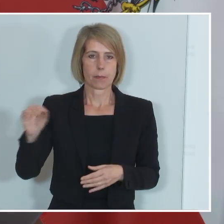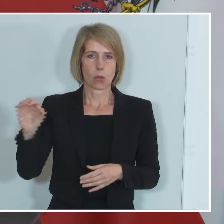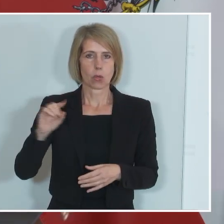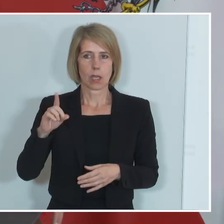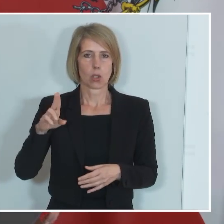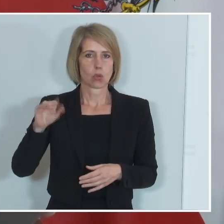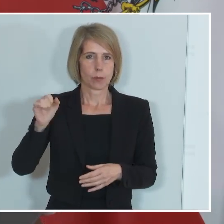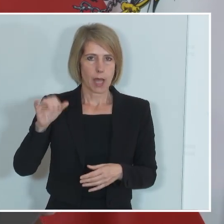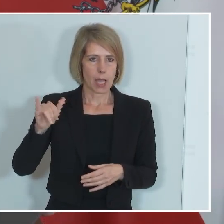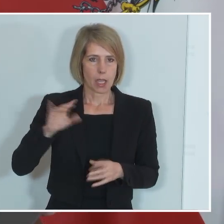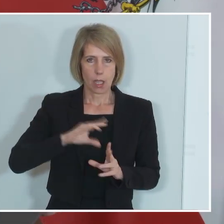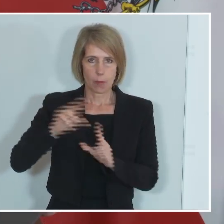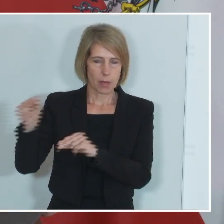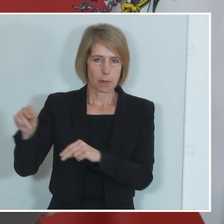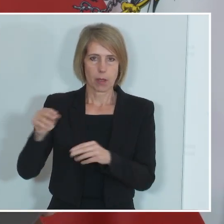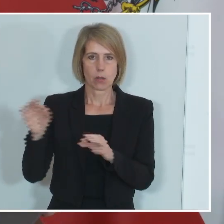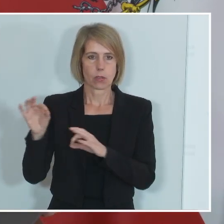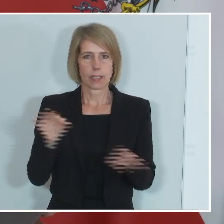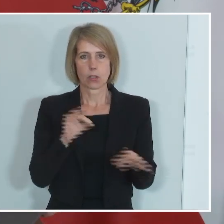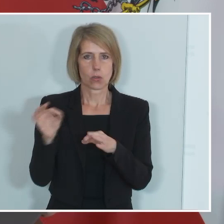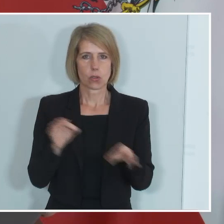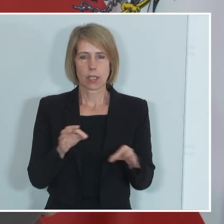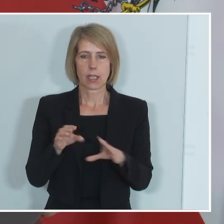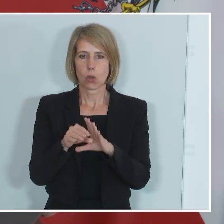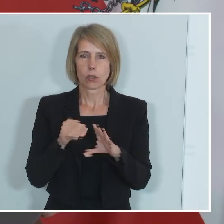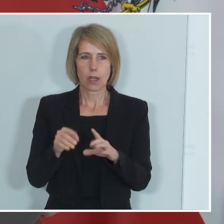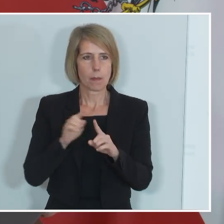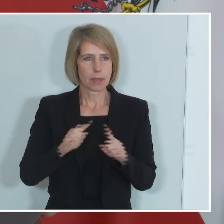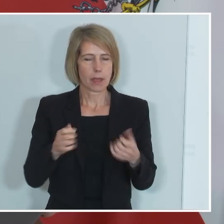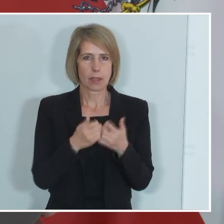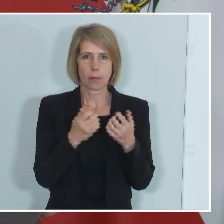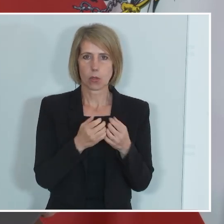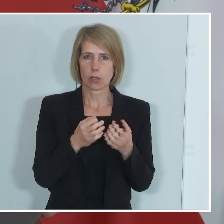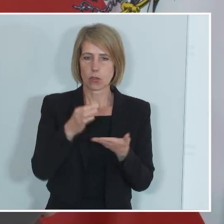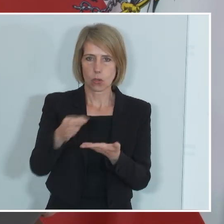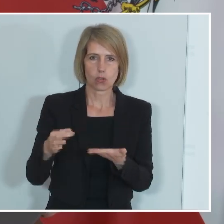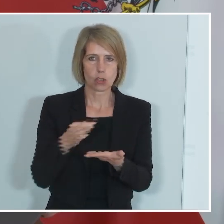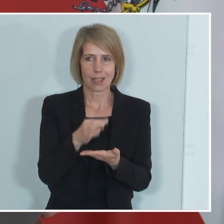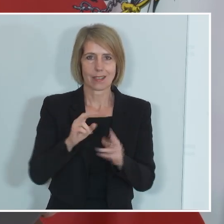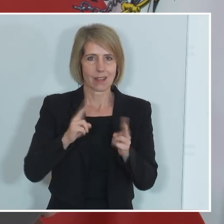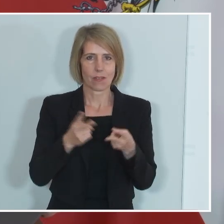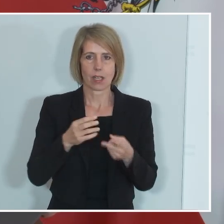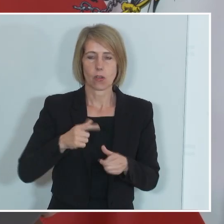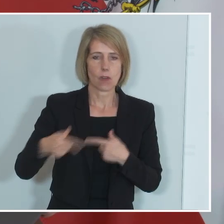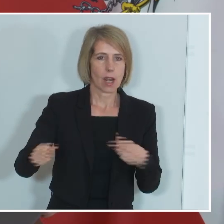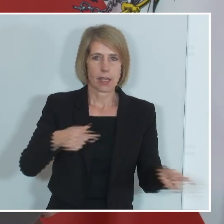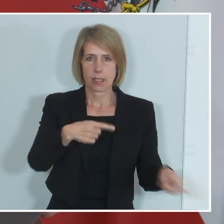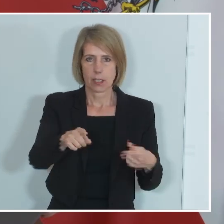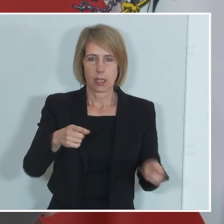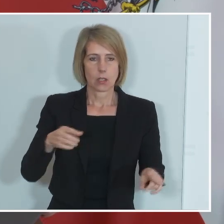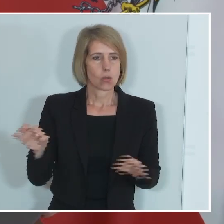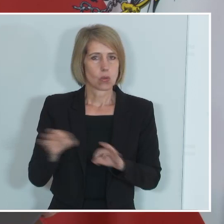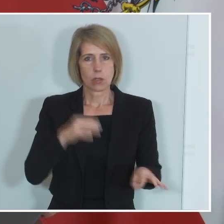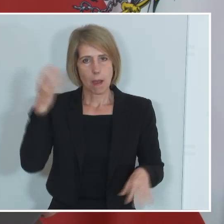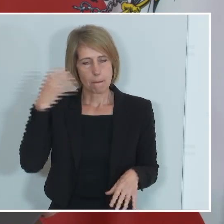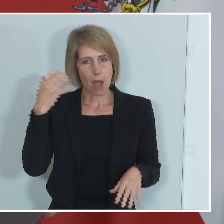wenn Industrieunternehmen verlegt werden in andere Produktionsstätten in anderen Teilen der Welt, wenn Bauern auf die